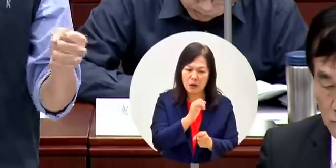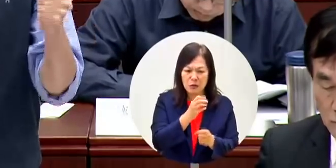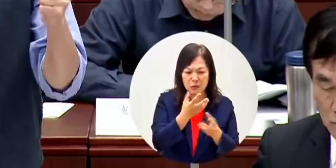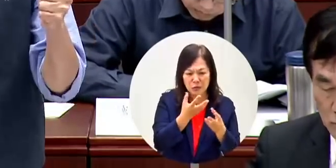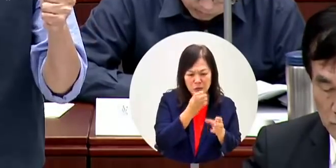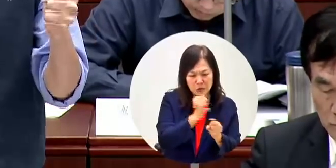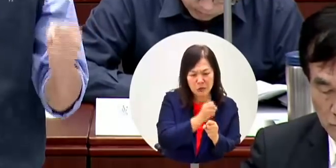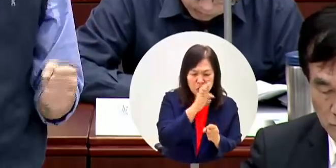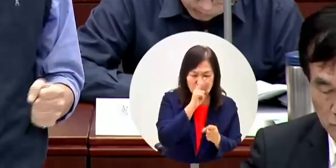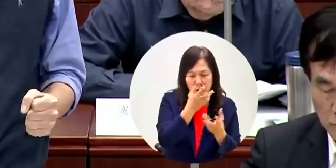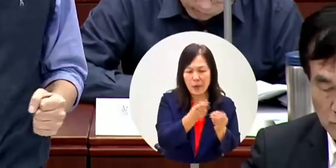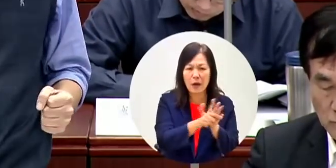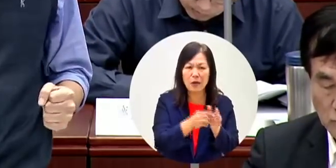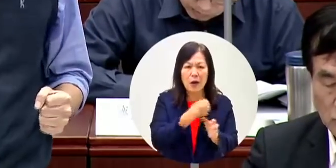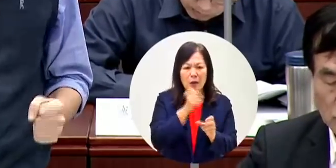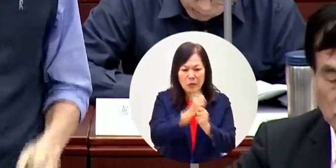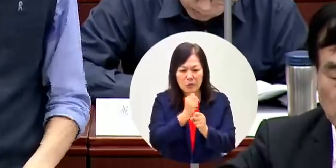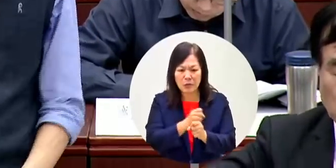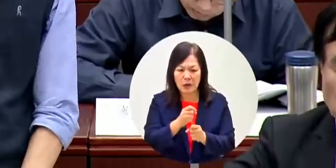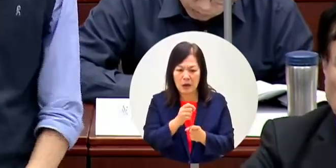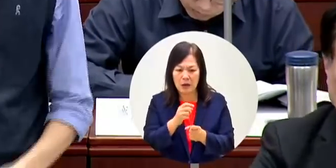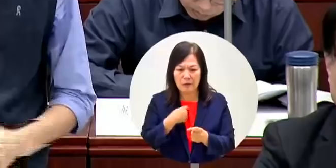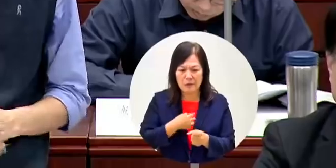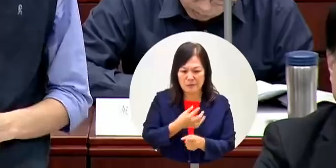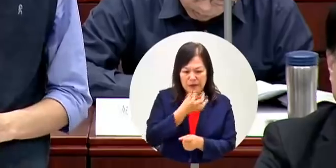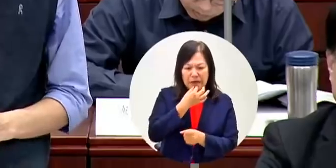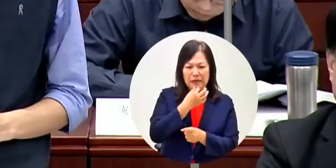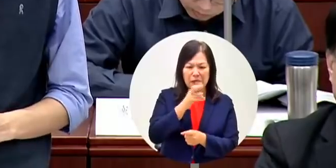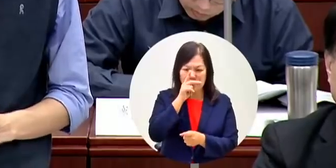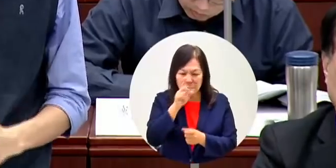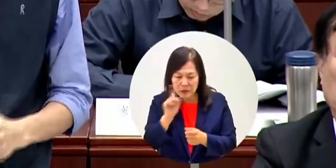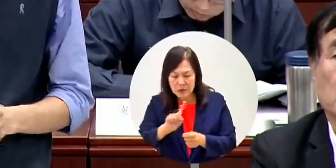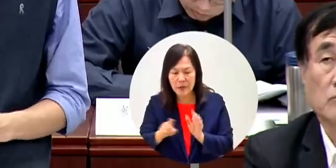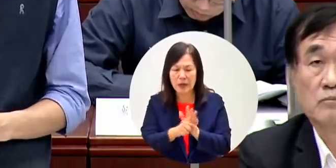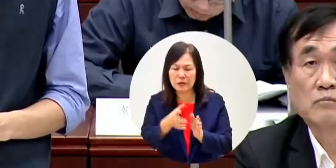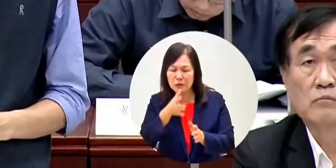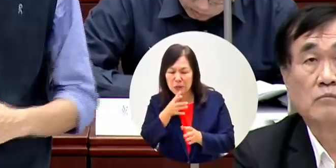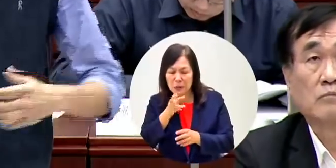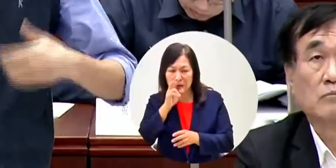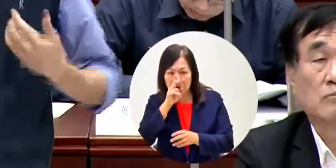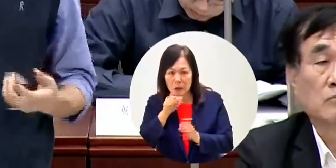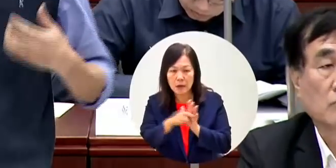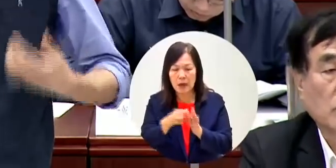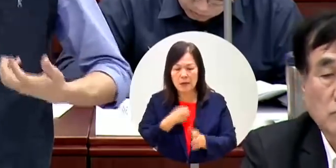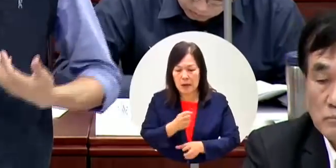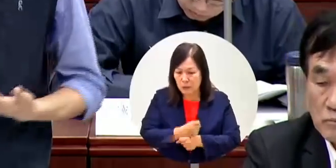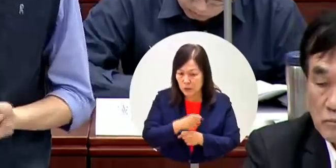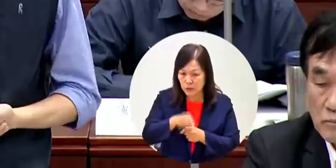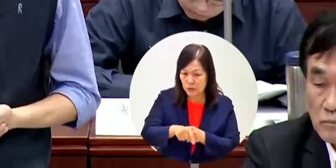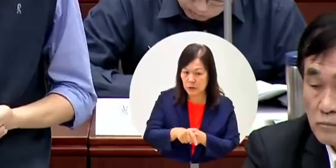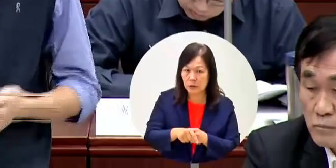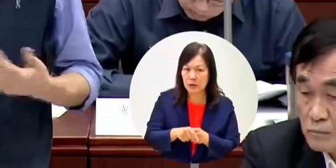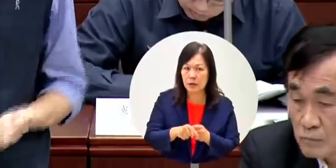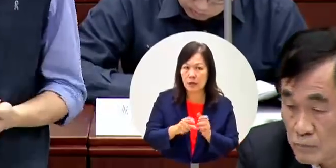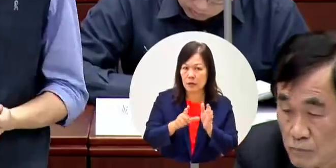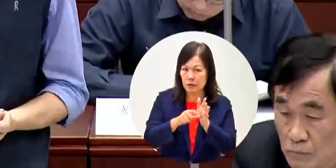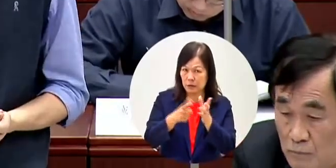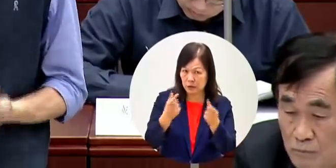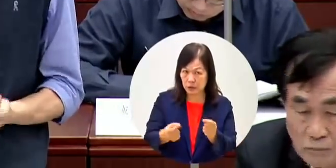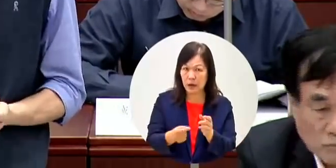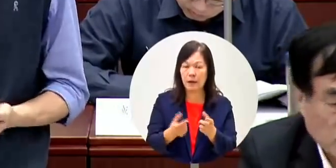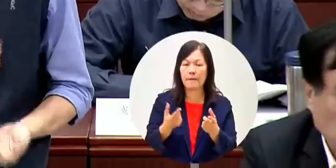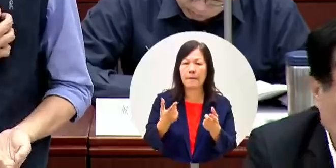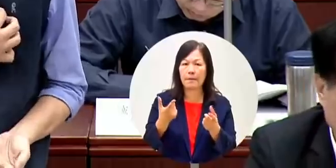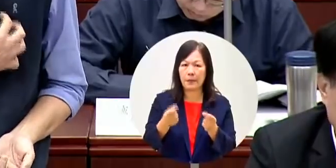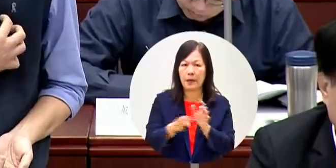错或者讲错，所以我觉得在谨言慎行的同时，我们会秉持着一种活泼、一种热情